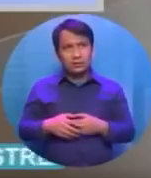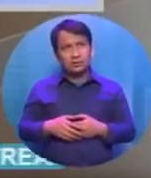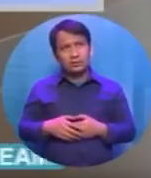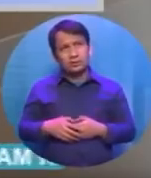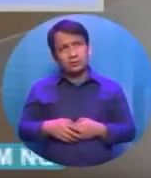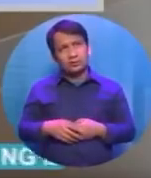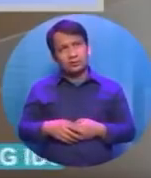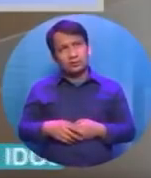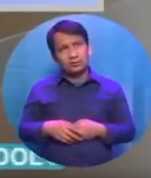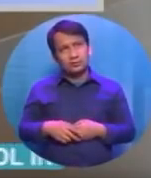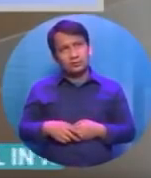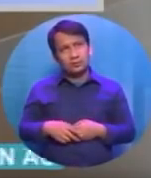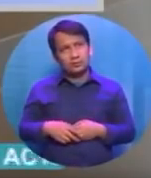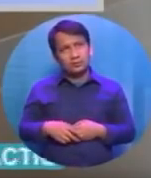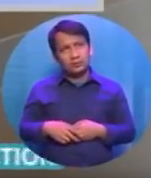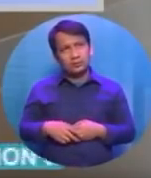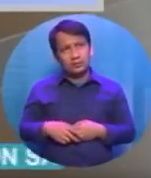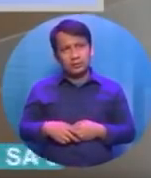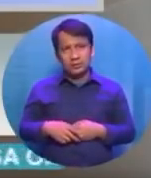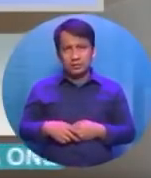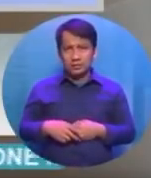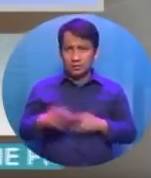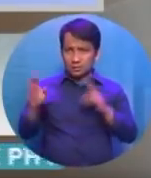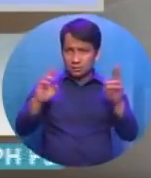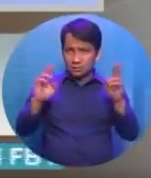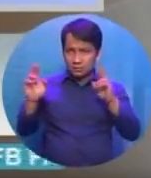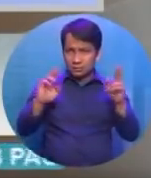Rene. Okay, now, Mary Lynn, handa ka na ba?